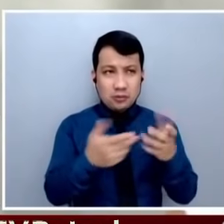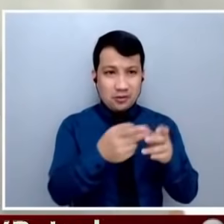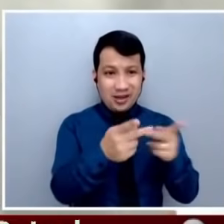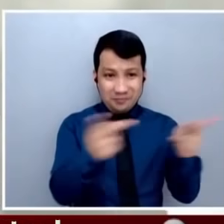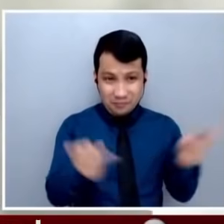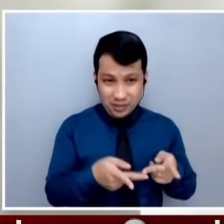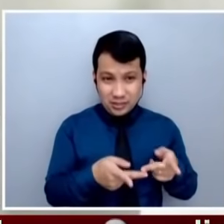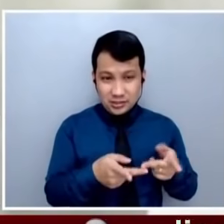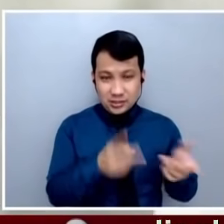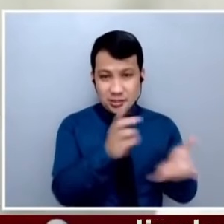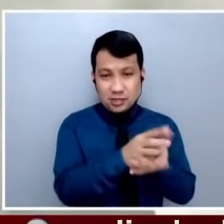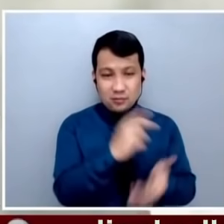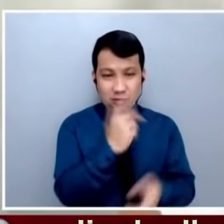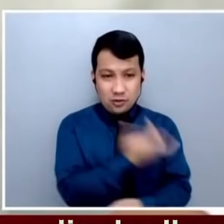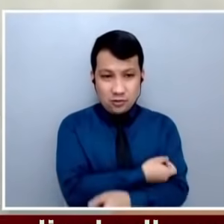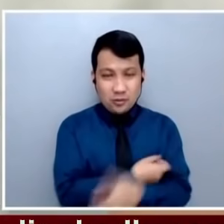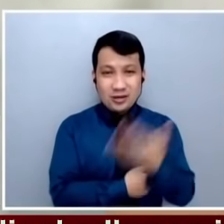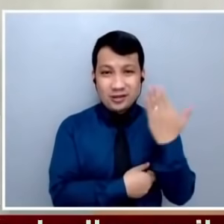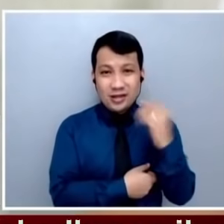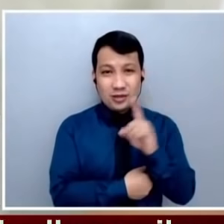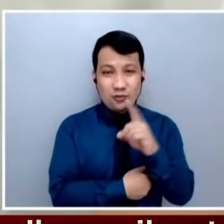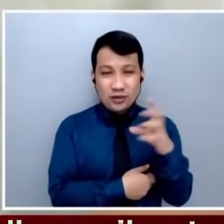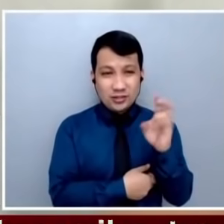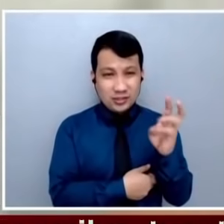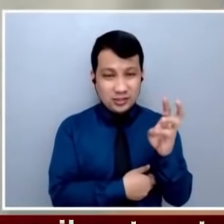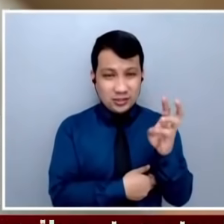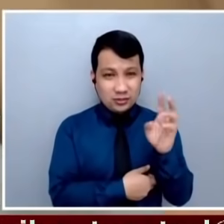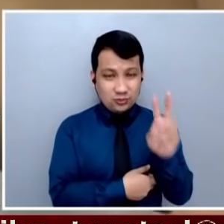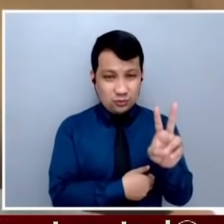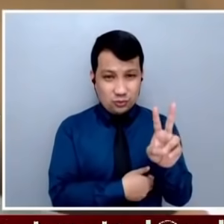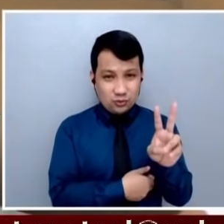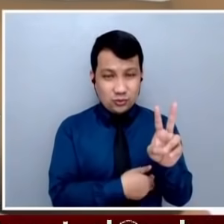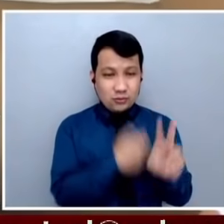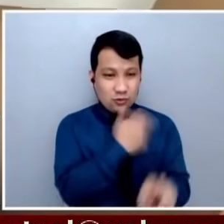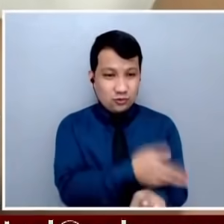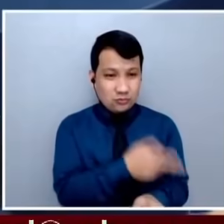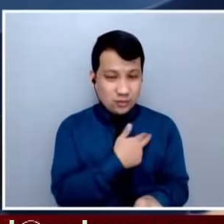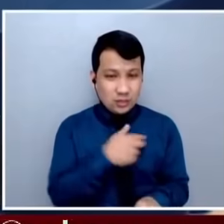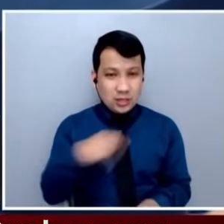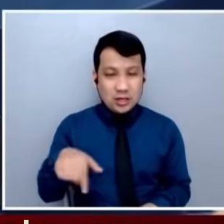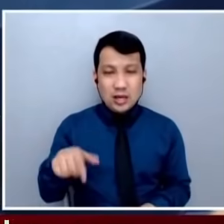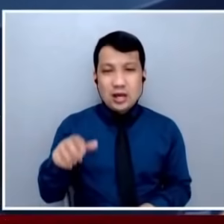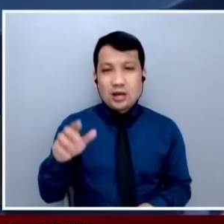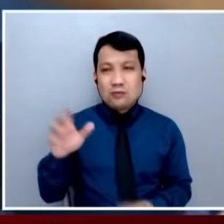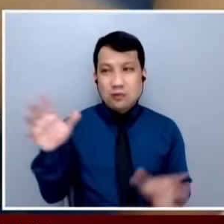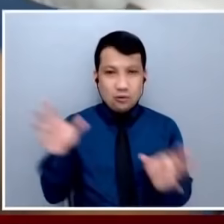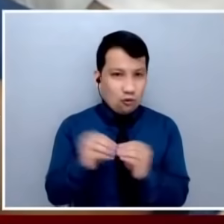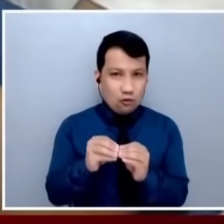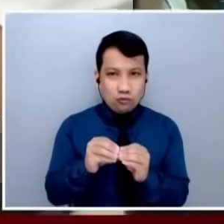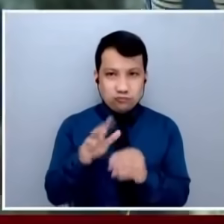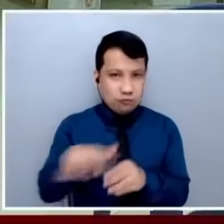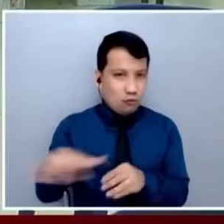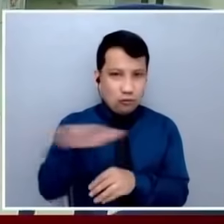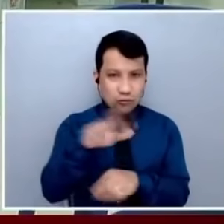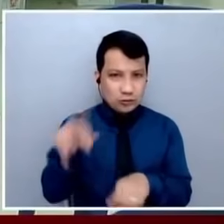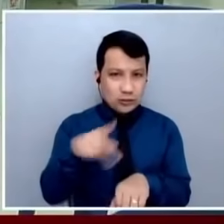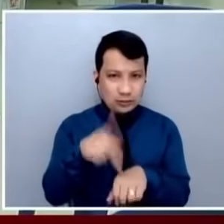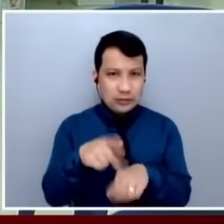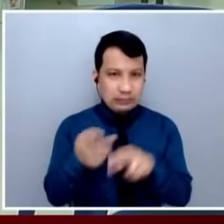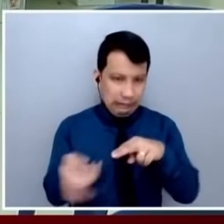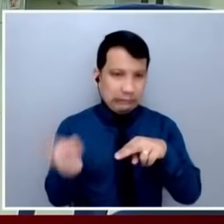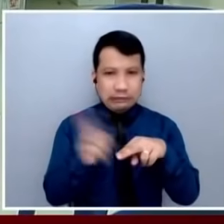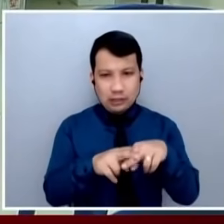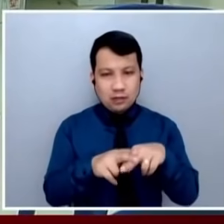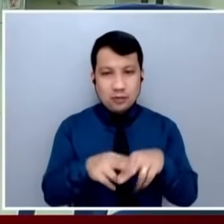comorbidity sa 162 na piling ospital at non-hospital vaccination centers sa lahat na ng rehiyon sa bansa. Ang